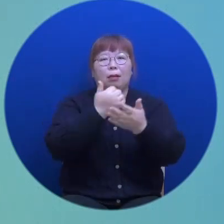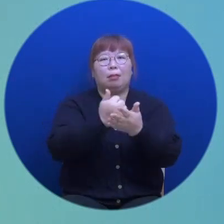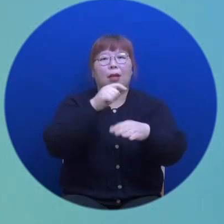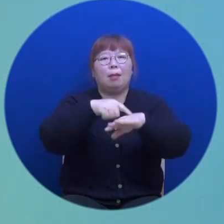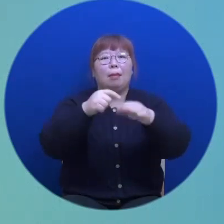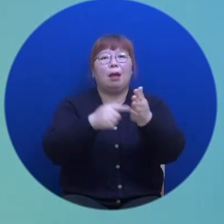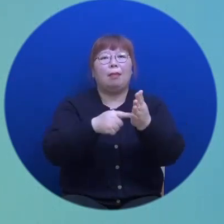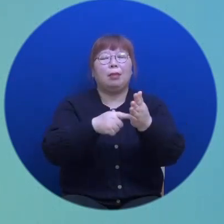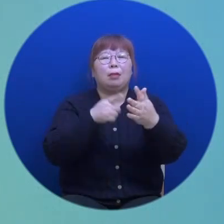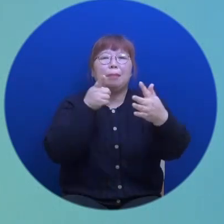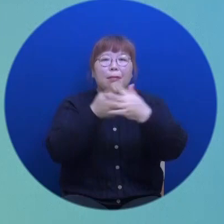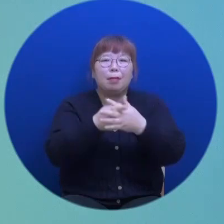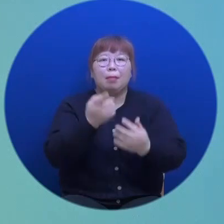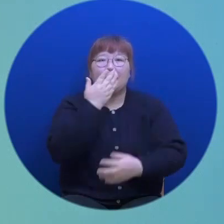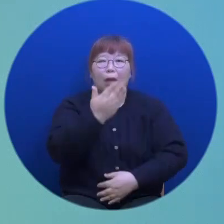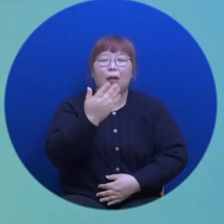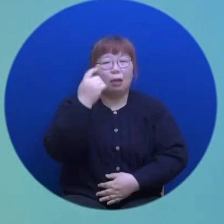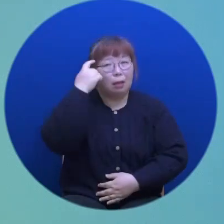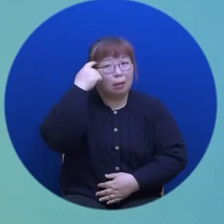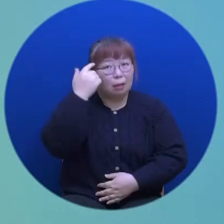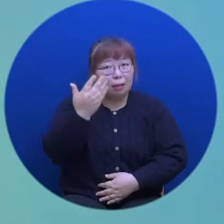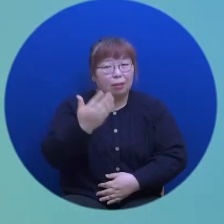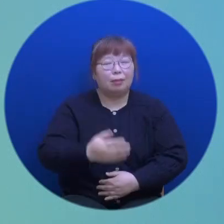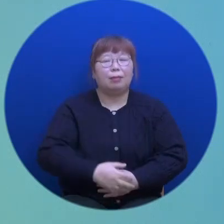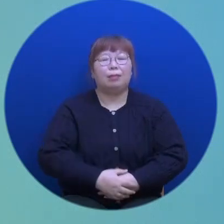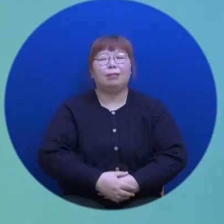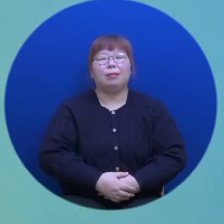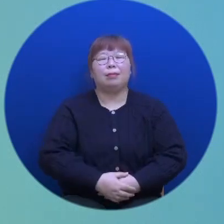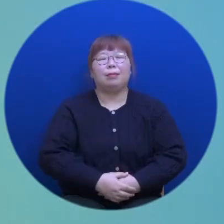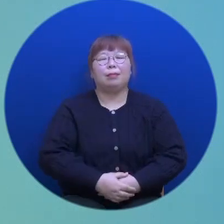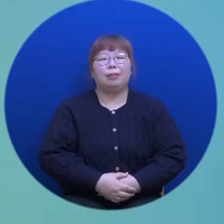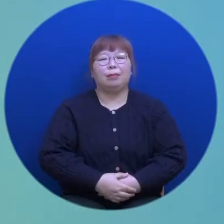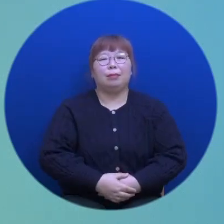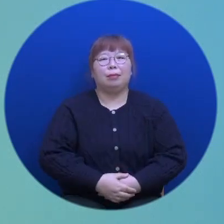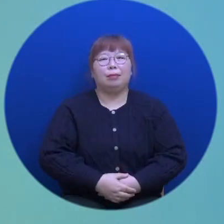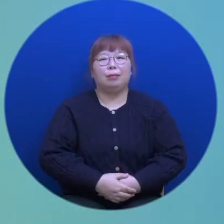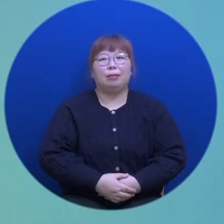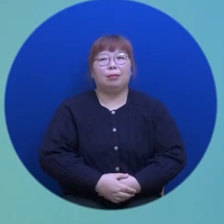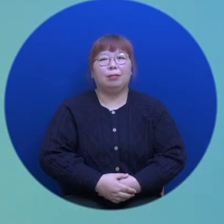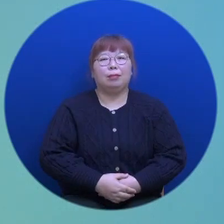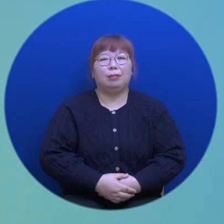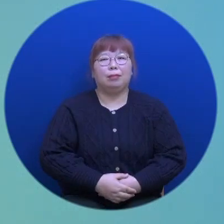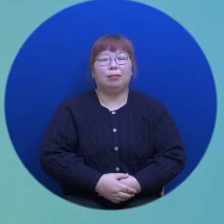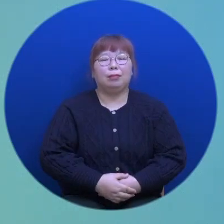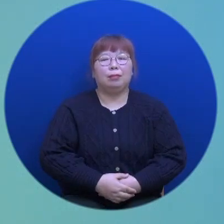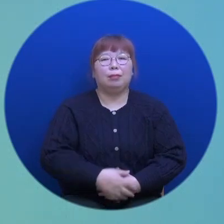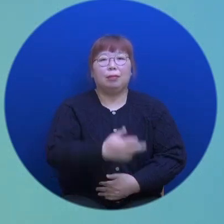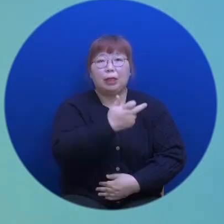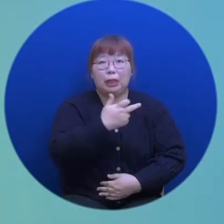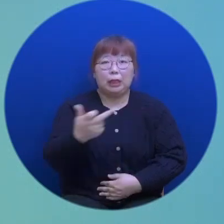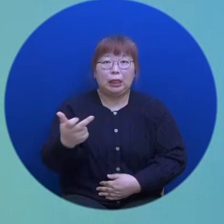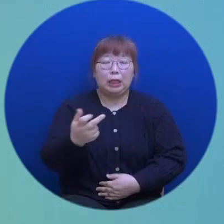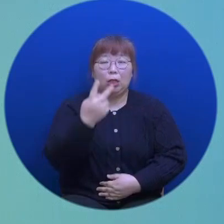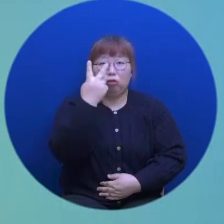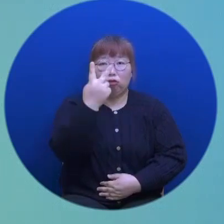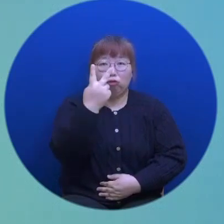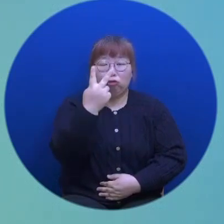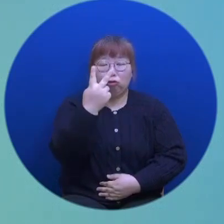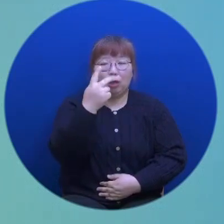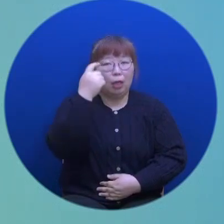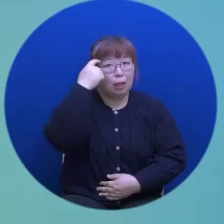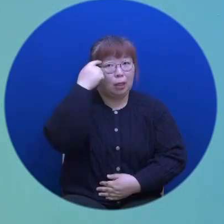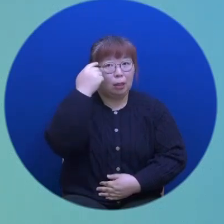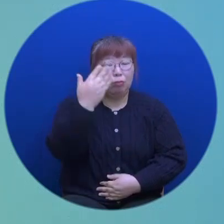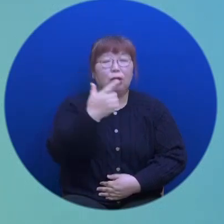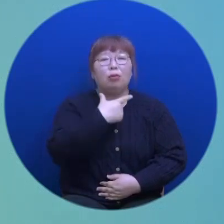부분에 대해서 함께 살펴보기를 원합니다. 그래서 오늘은 크게 두 가지 질문을 여러분과 나눌